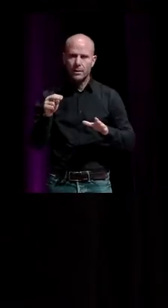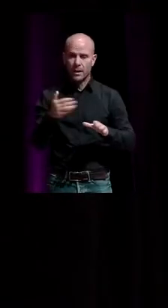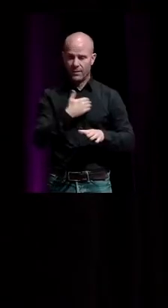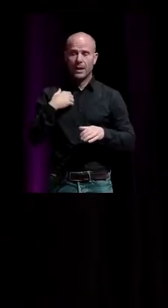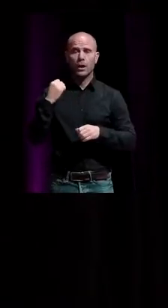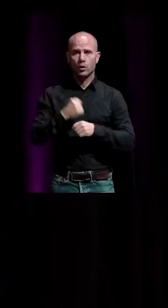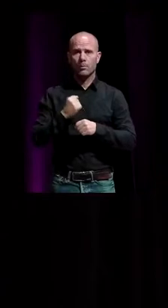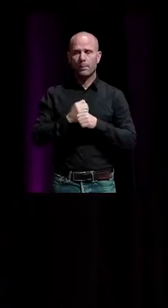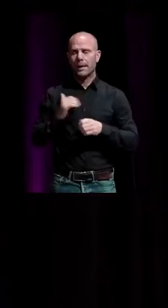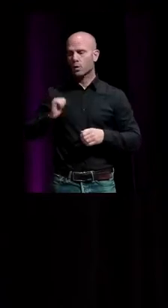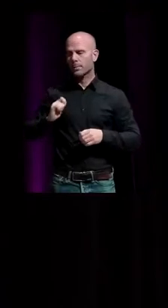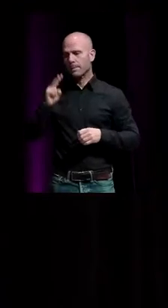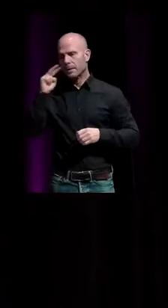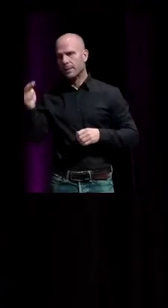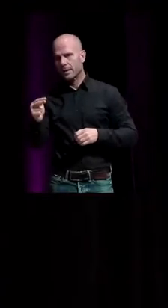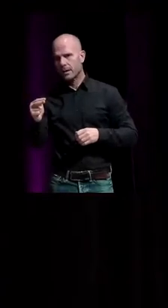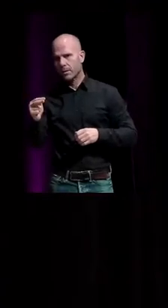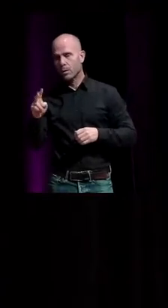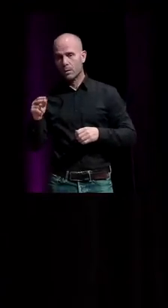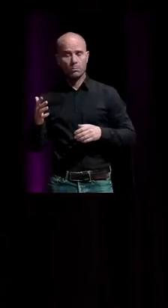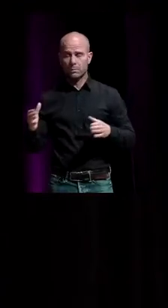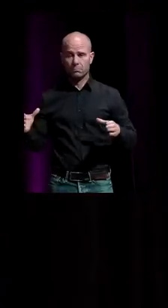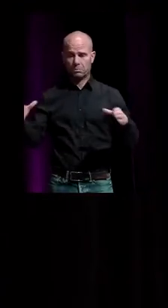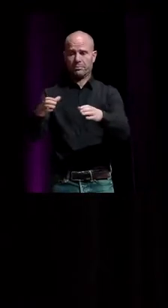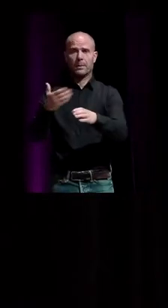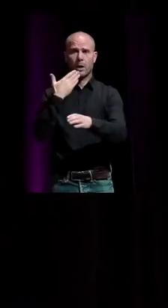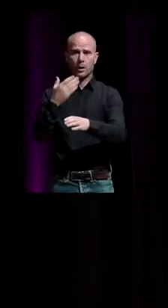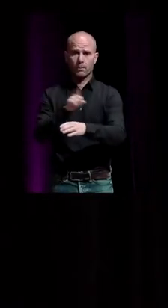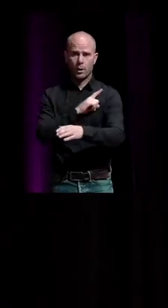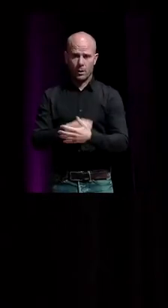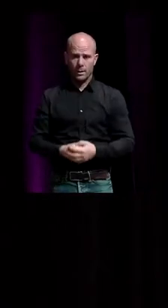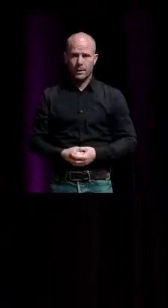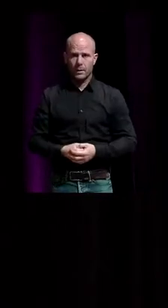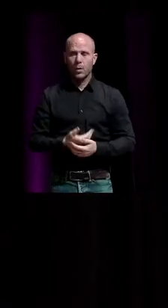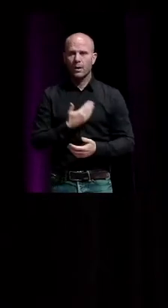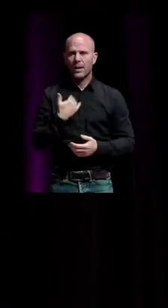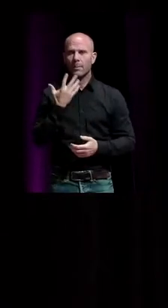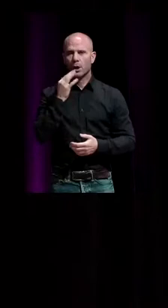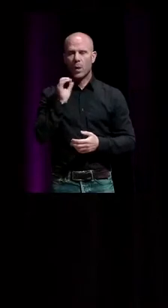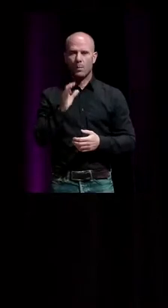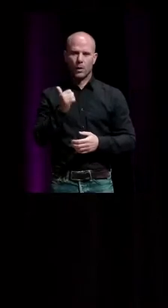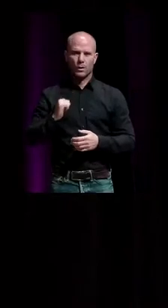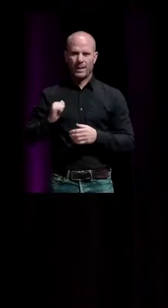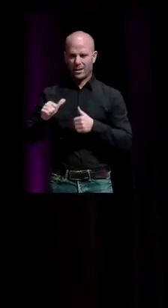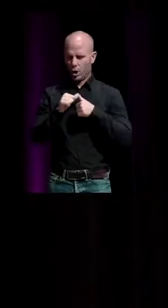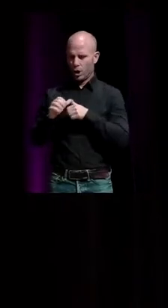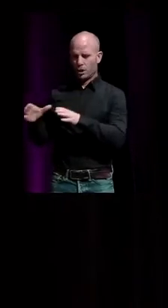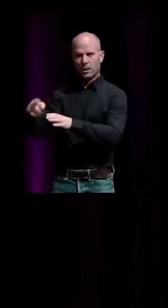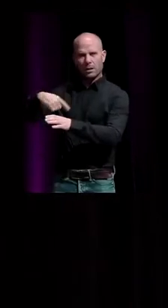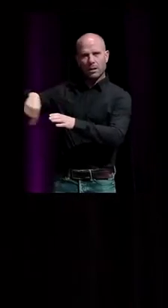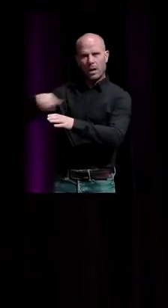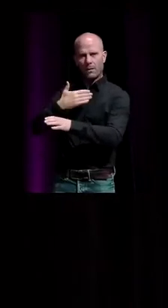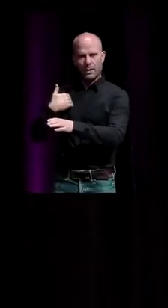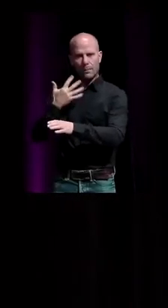mycket med konsumentperspektivet och de sammanfaller ju i väldigt hög utsträckning. Och vi pratar ju inom konsumentrörelsen så pratar vi allt